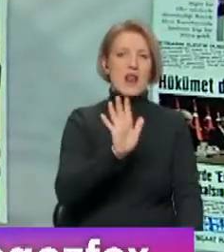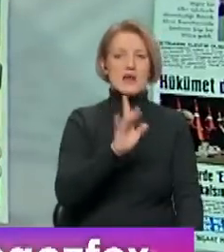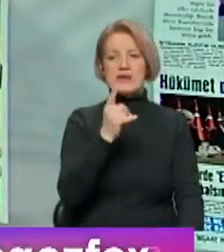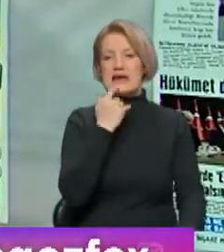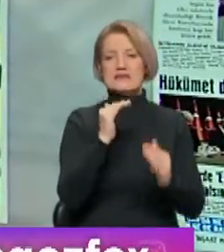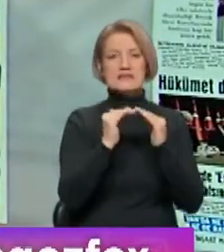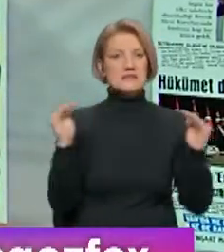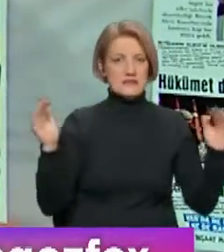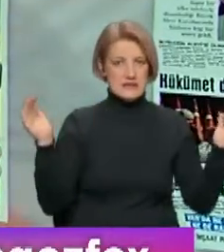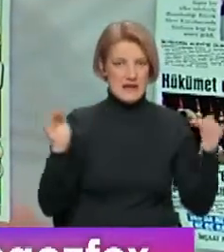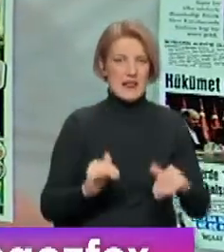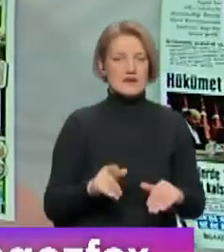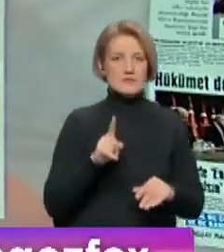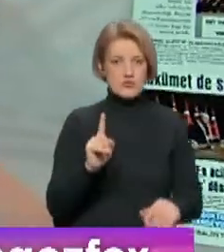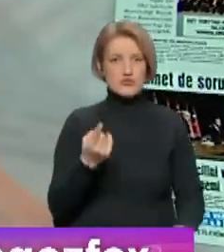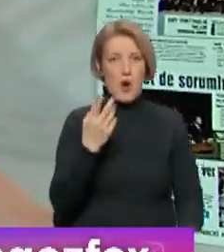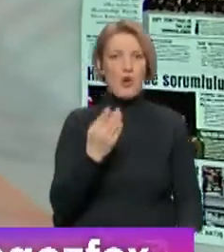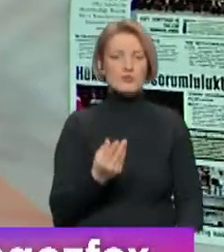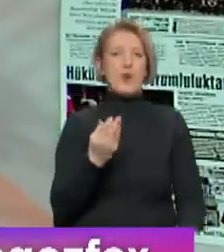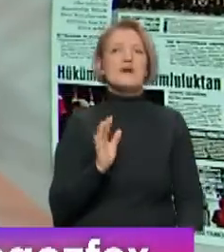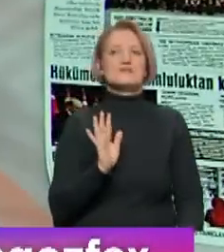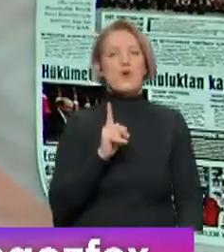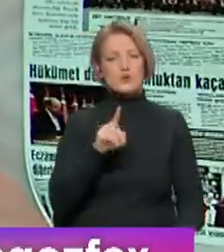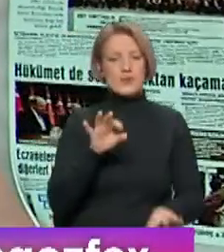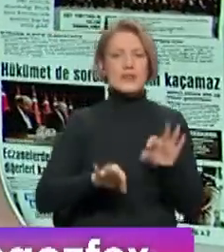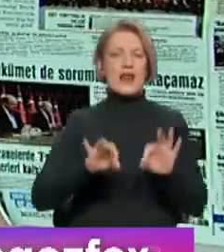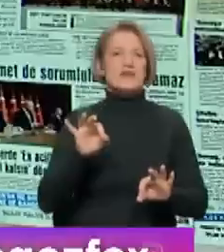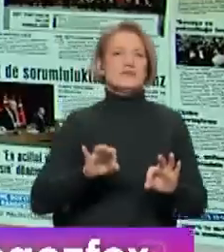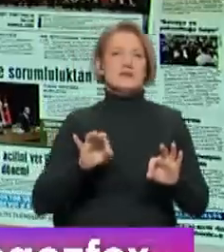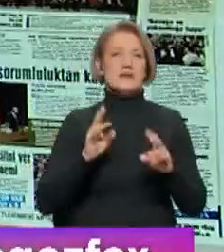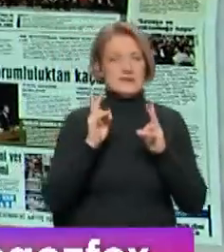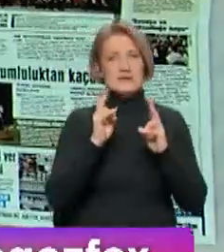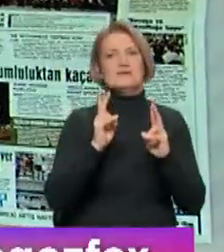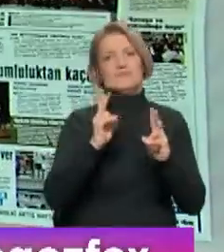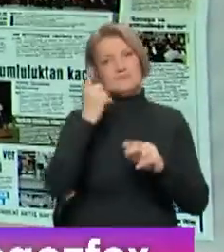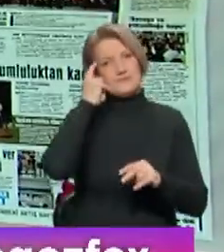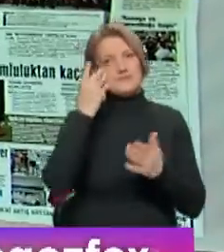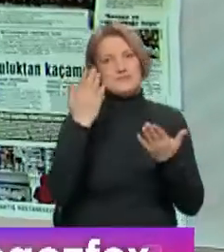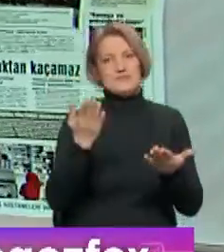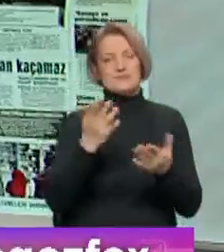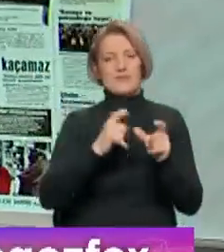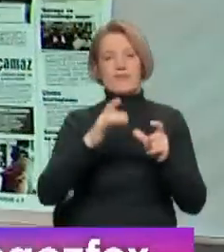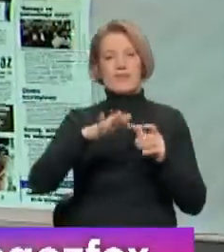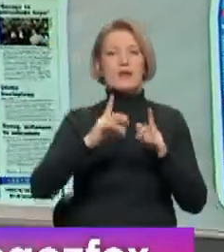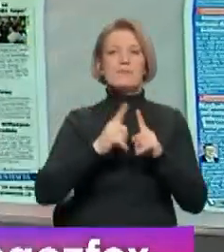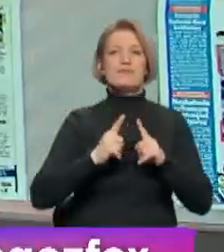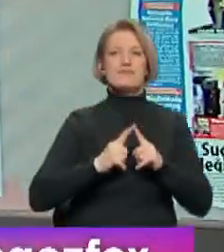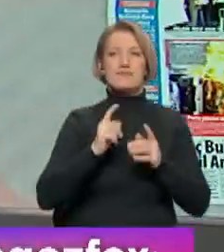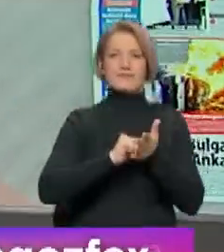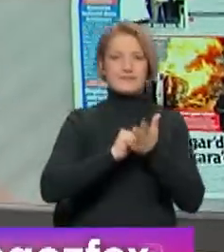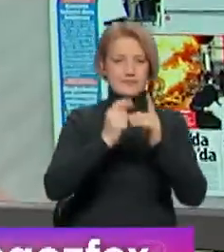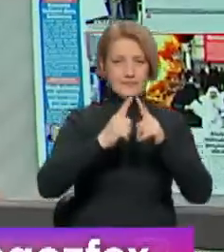yaş sınırı gelirse bu Müjde Olur mu olmaz mı Onun değerlendirmesini yine sizlere bırakıyorum işte sosyal medya hesaplarımız